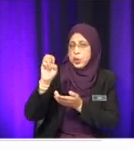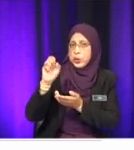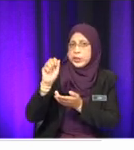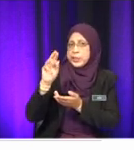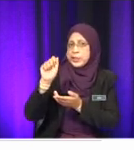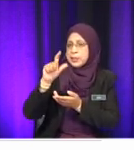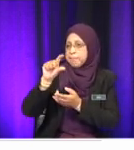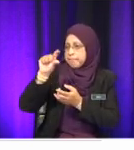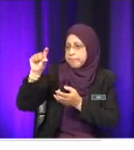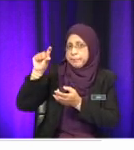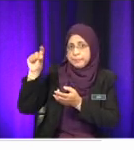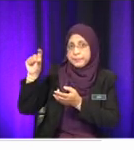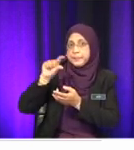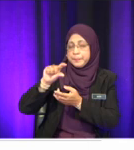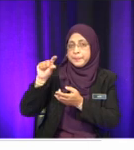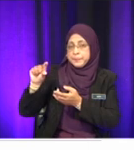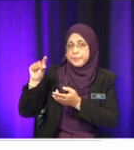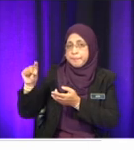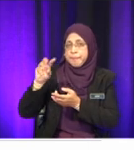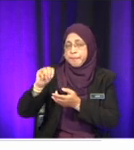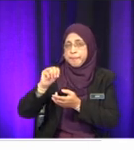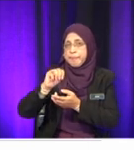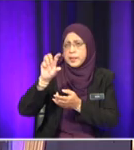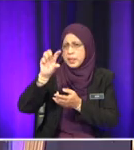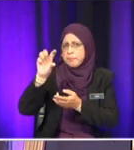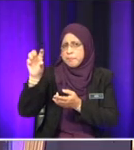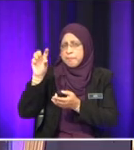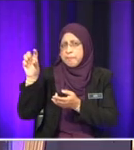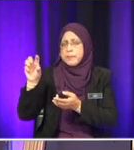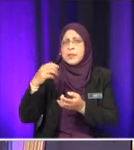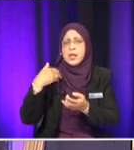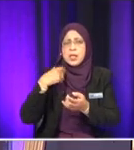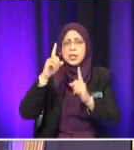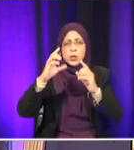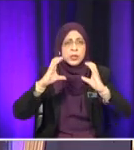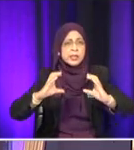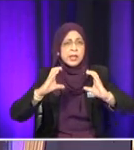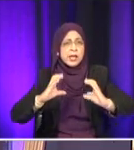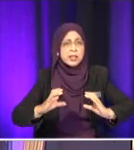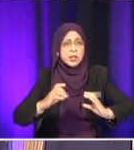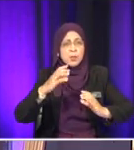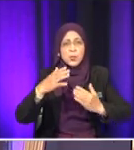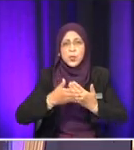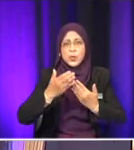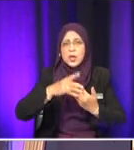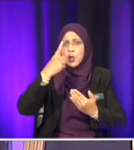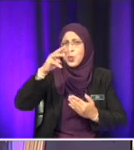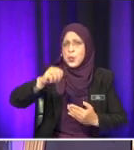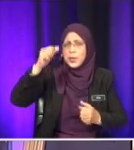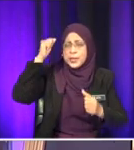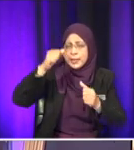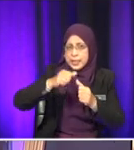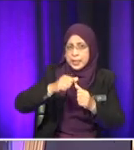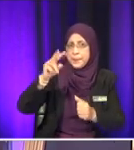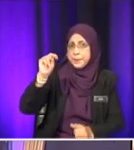impression expression Oke setiap satu nih kita ada satu kaidah teknik yang mudah untuk murid mengingat contohnya